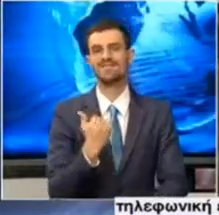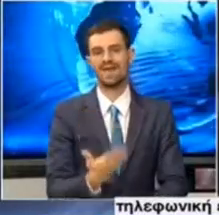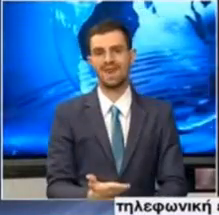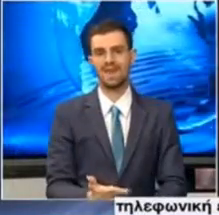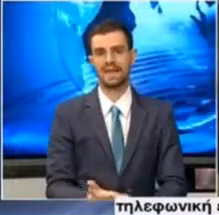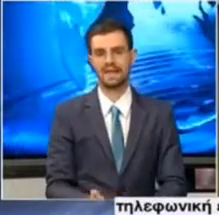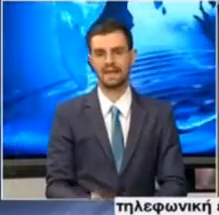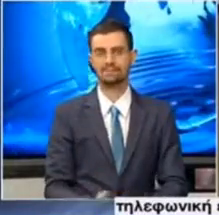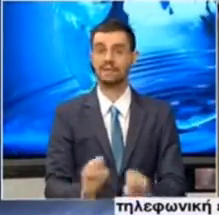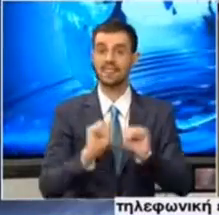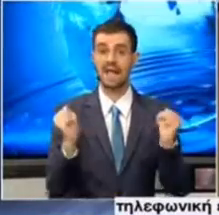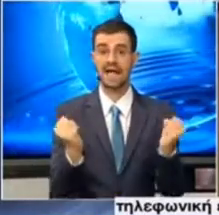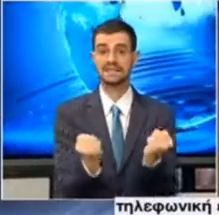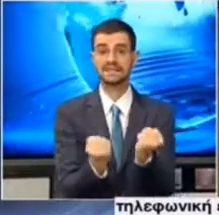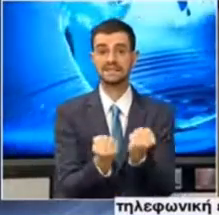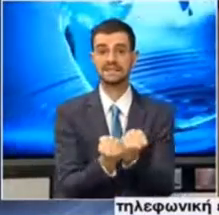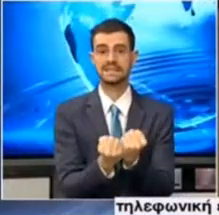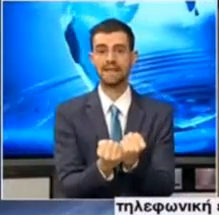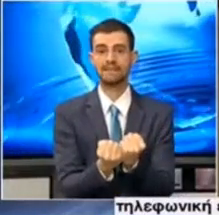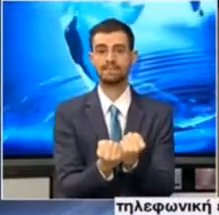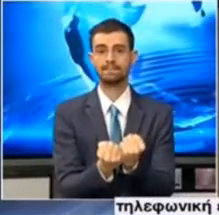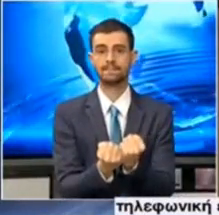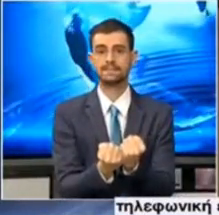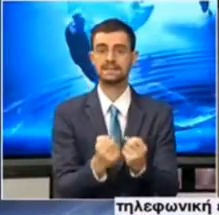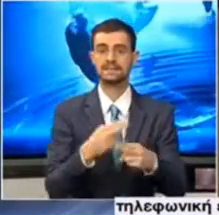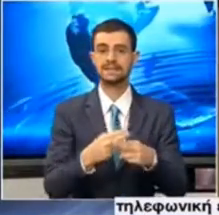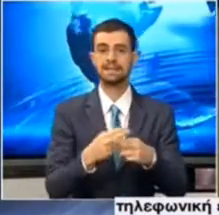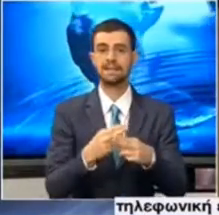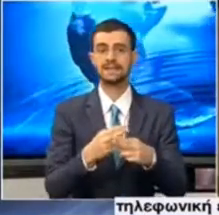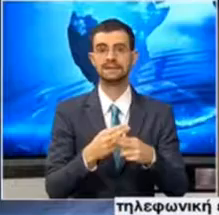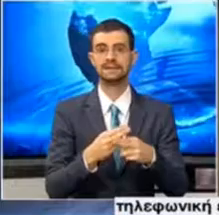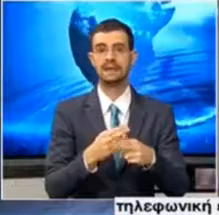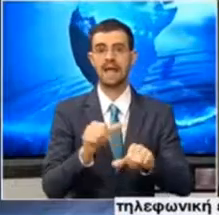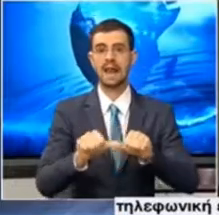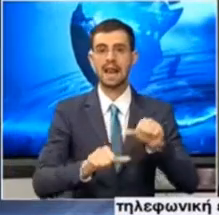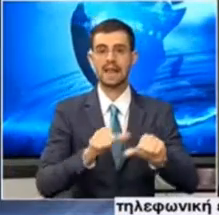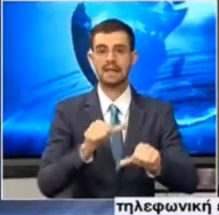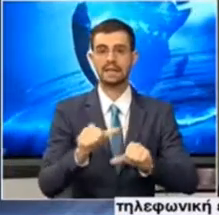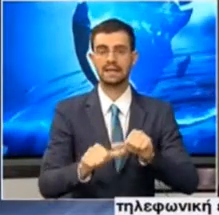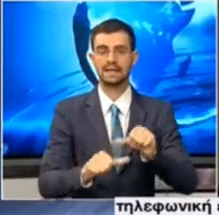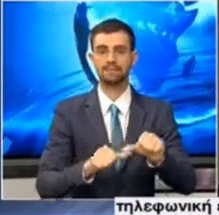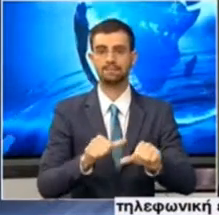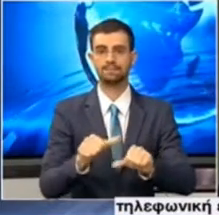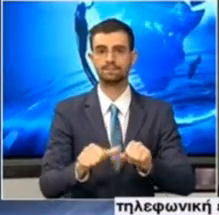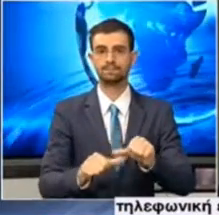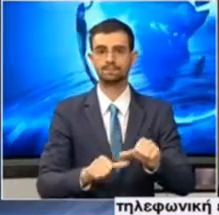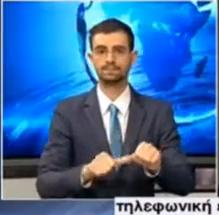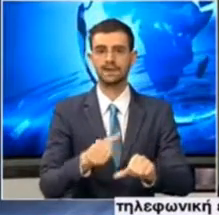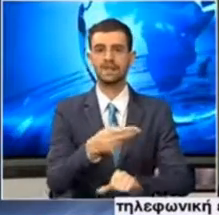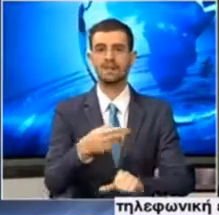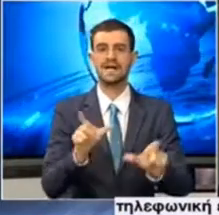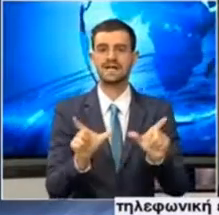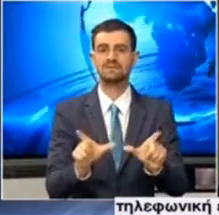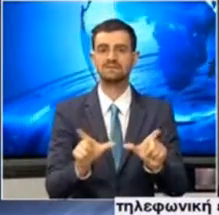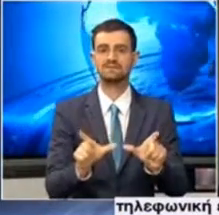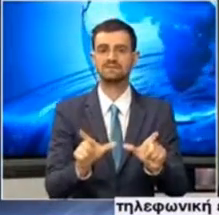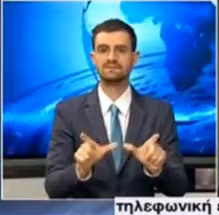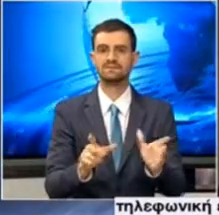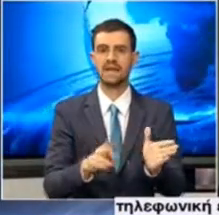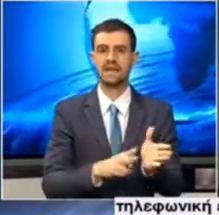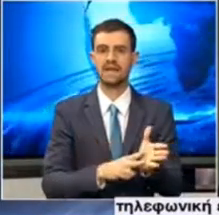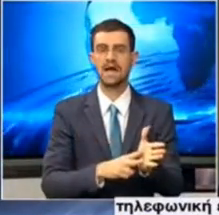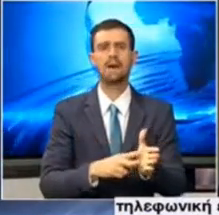προϋποθέσεις για τη ριζική διαφοροποίηση των συνθήκων ασφαλείας που ισχύουν από το 1960. Το ίδιο, όπως